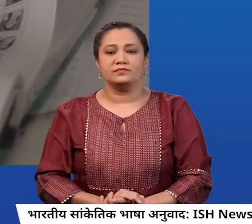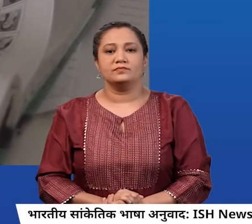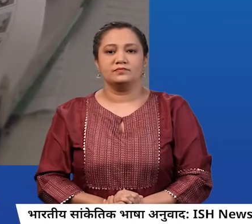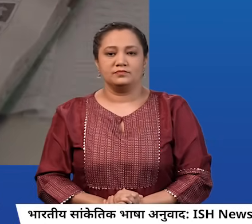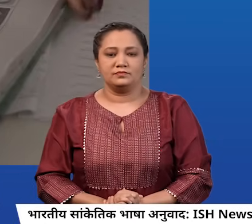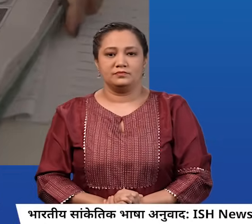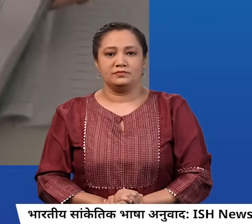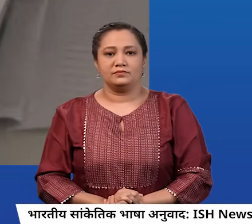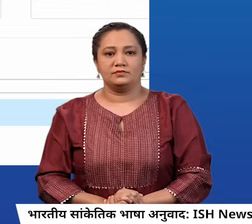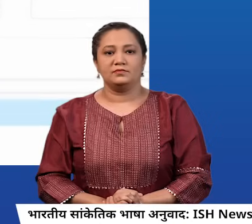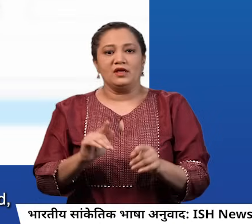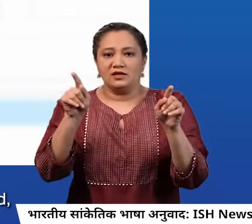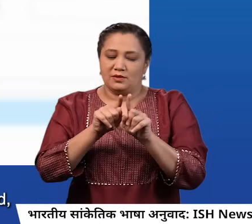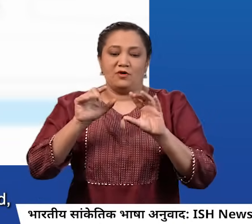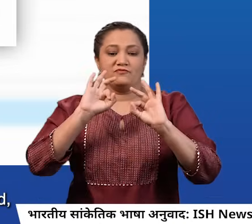समावेश्ट